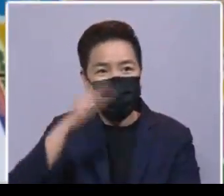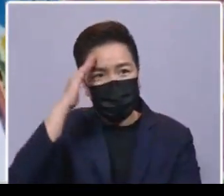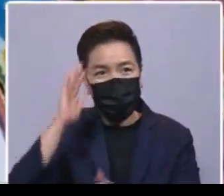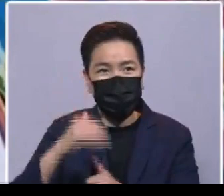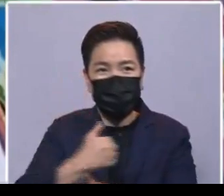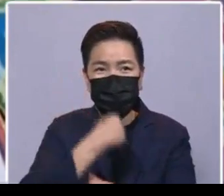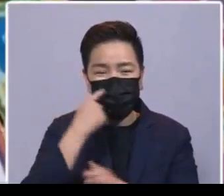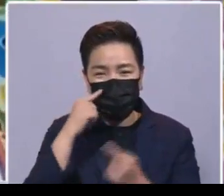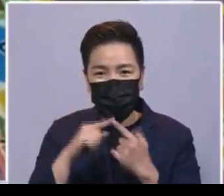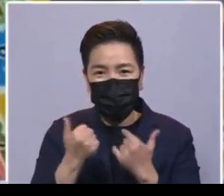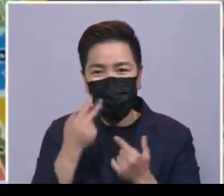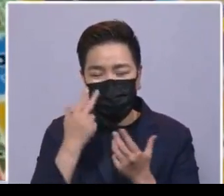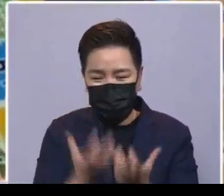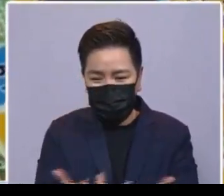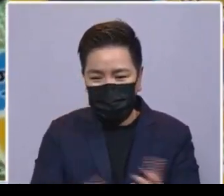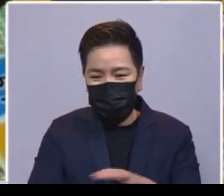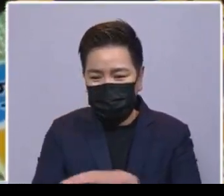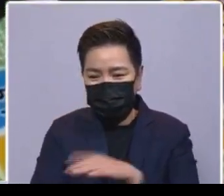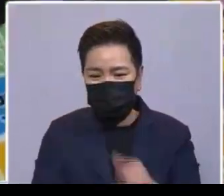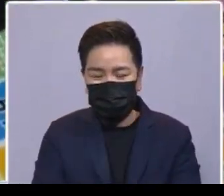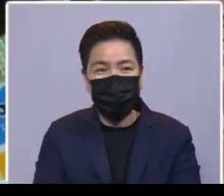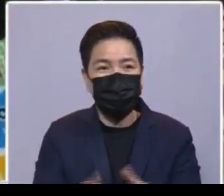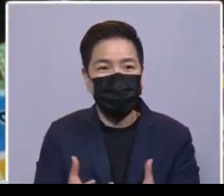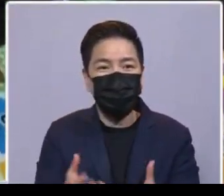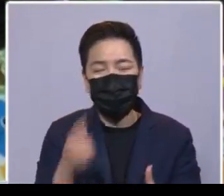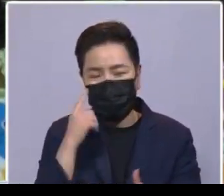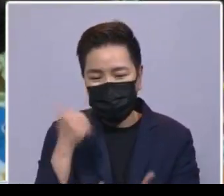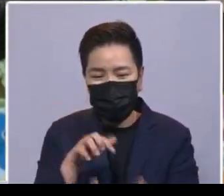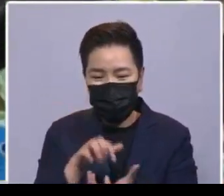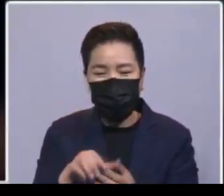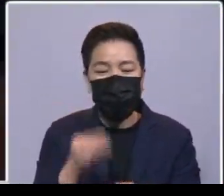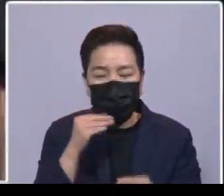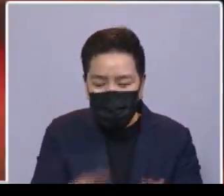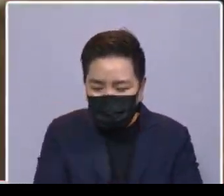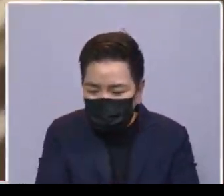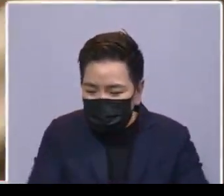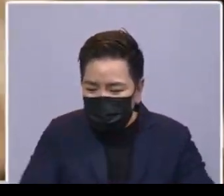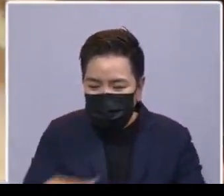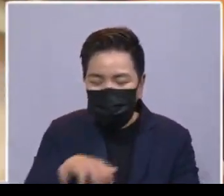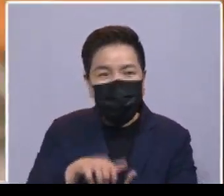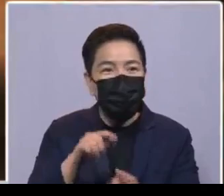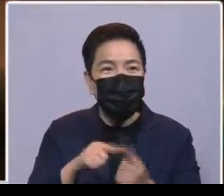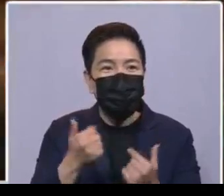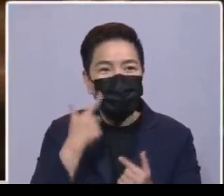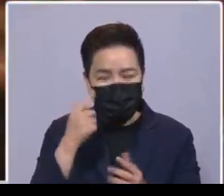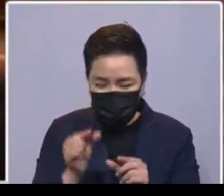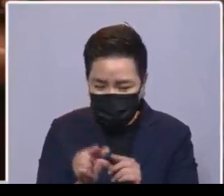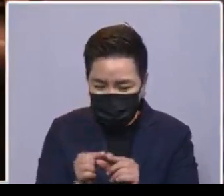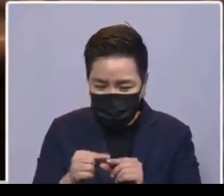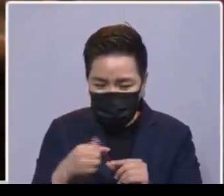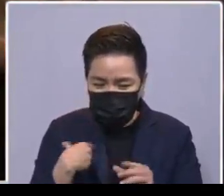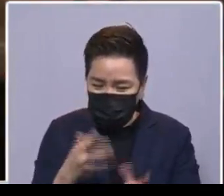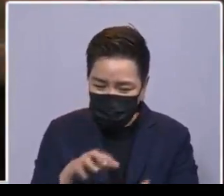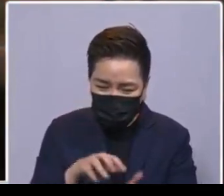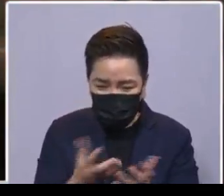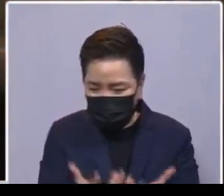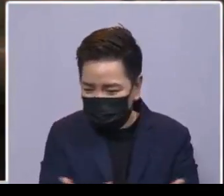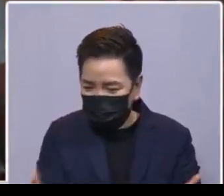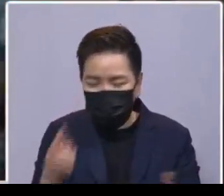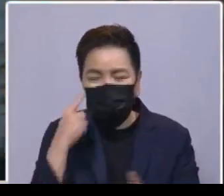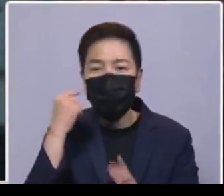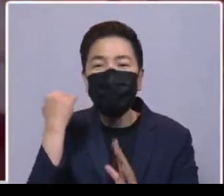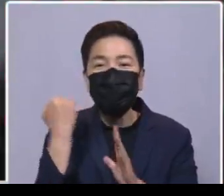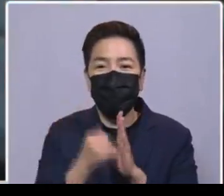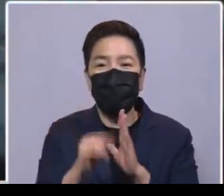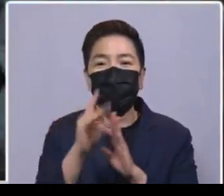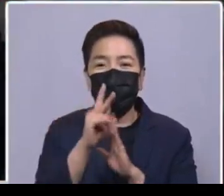นี้เลยอ่ะนี่ค่ะอุปกรณ์การเล่นพื้นบ้านคือเล่นมันที่พื้นบ้านอย่างนั้นเลยนะคะมีลูกเต๋ามีตั้งตุ้งอย่างงู้นอย่างนี้ผิดกฎหม